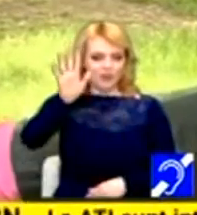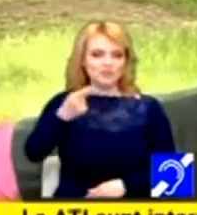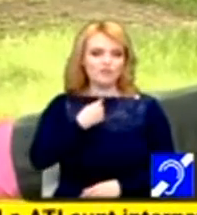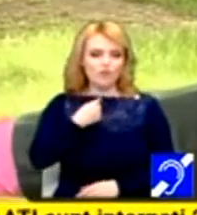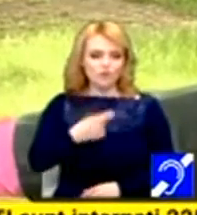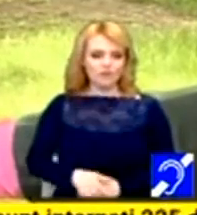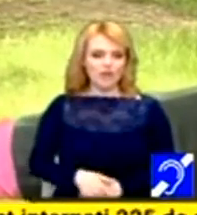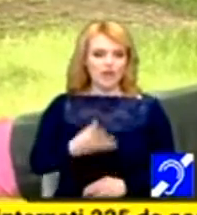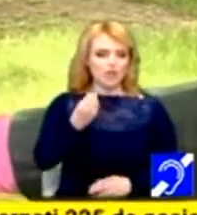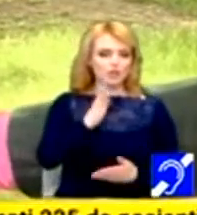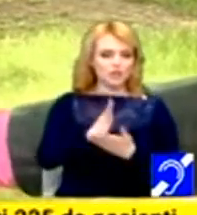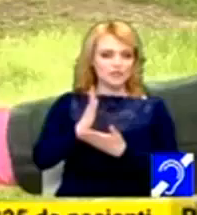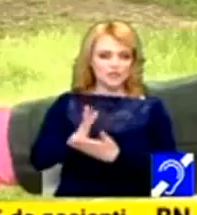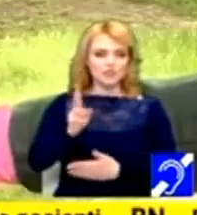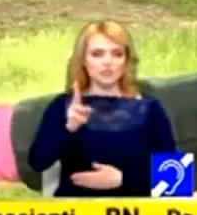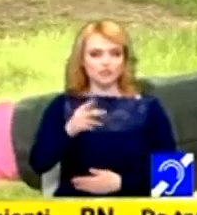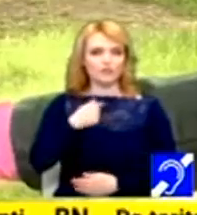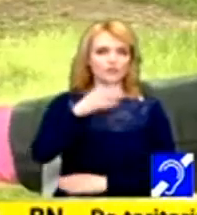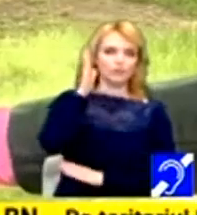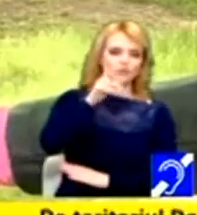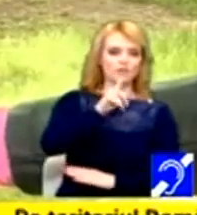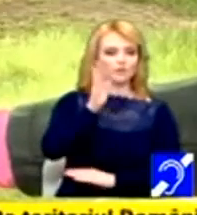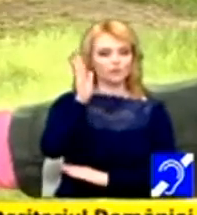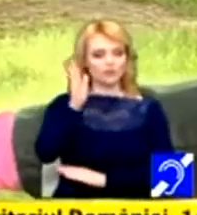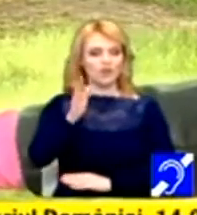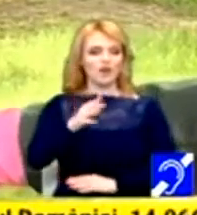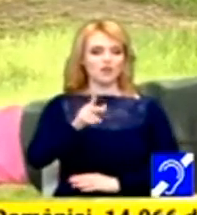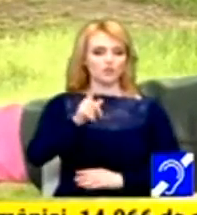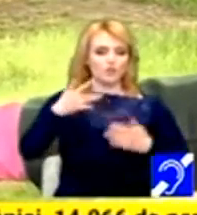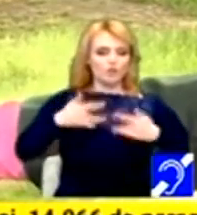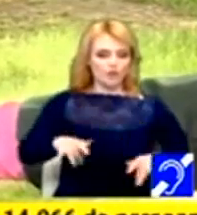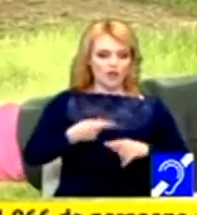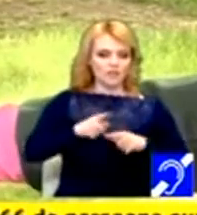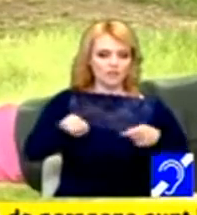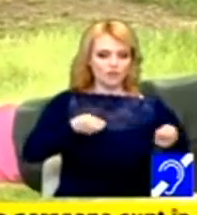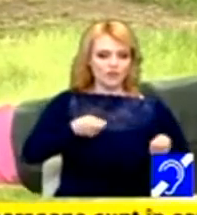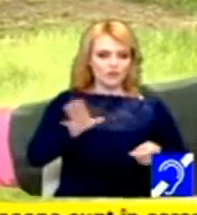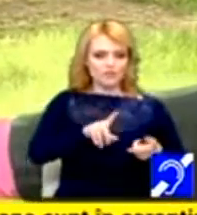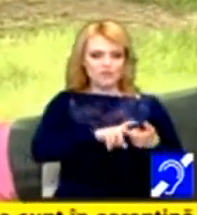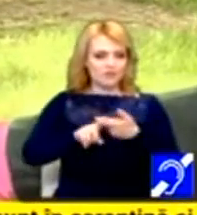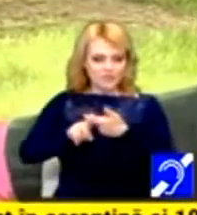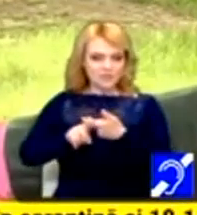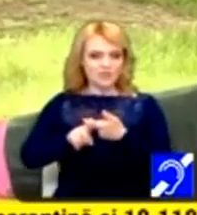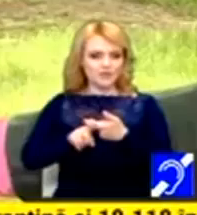dacă votează sau nu votează ei demiterea acestui guvern. Totul va depinde